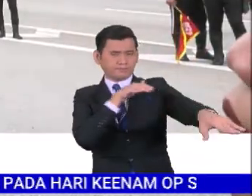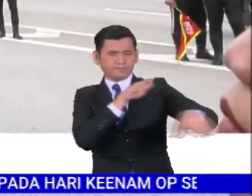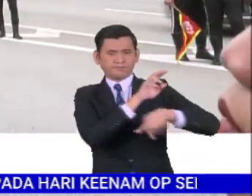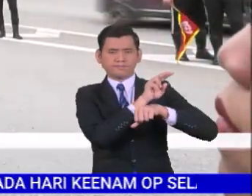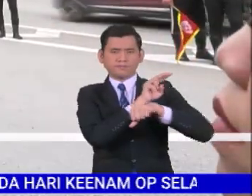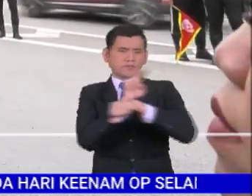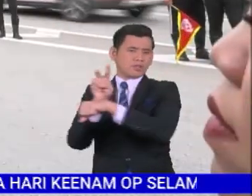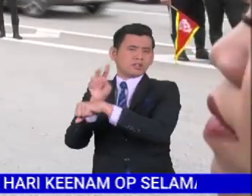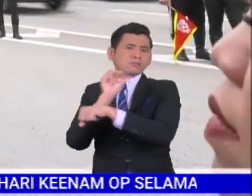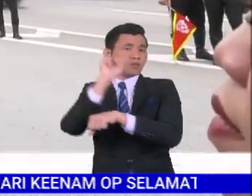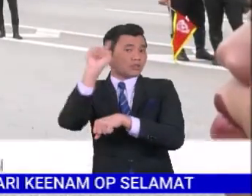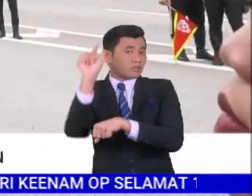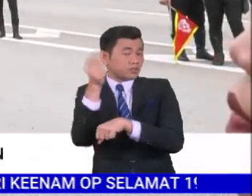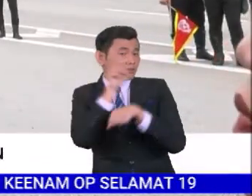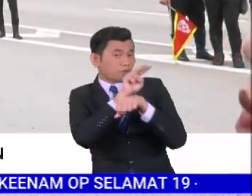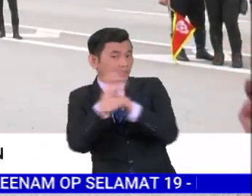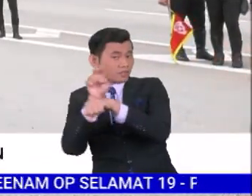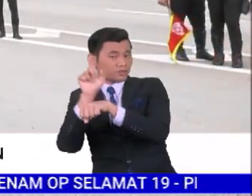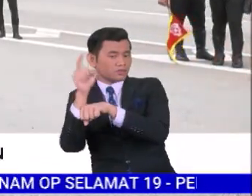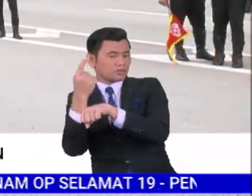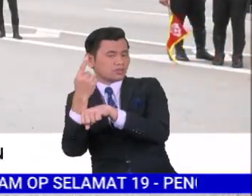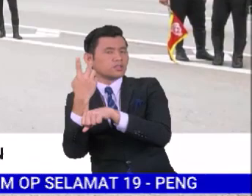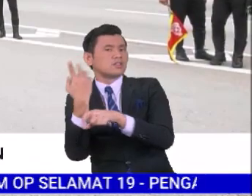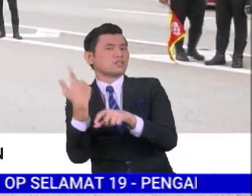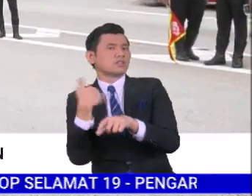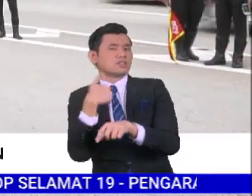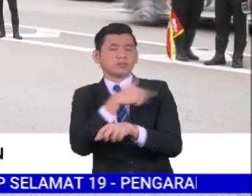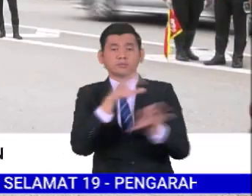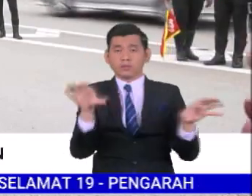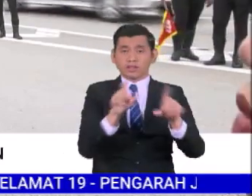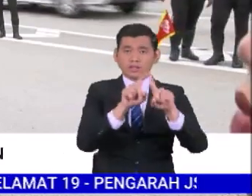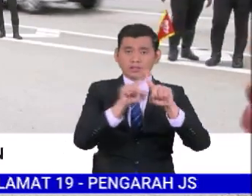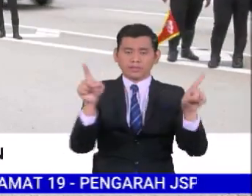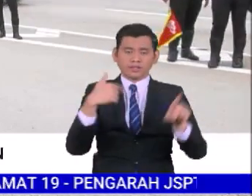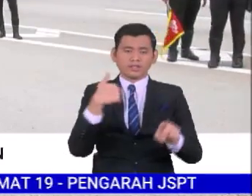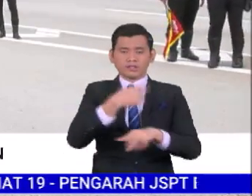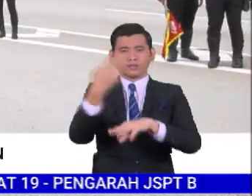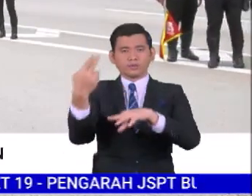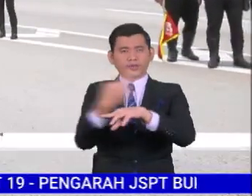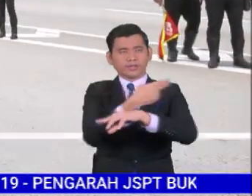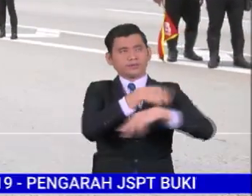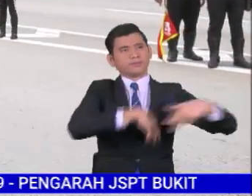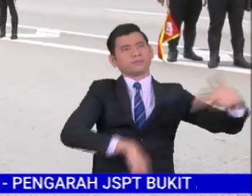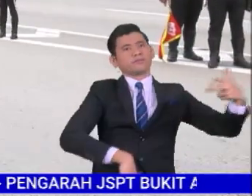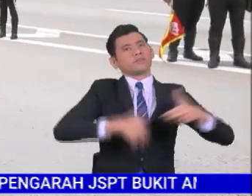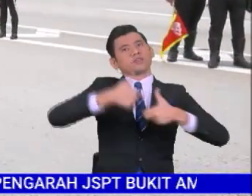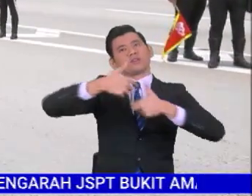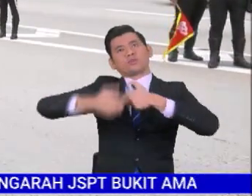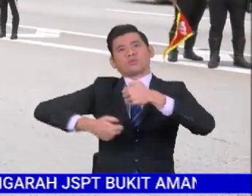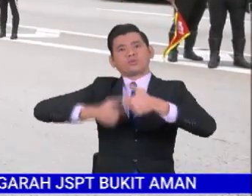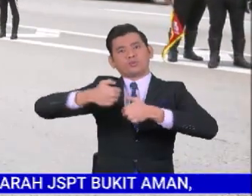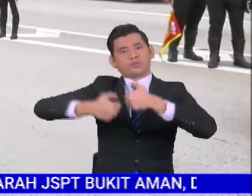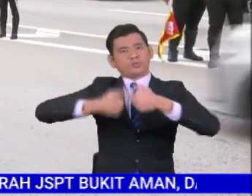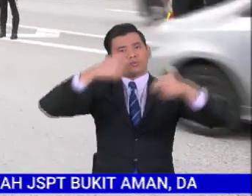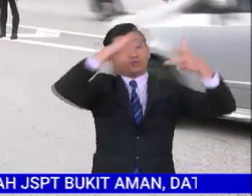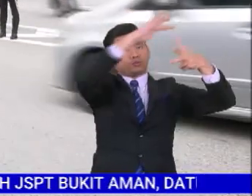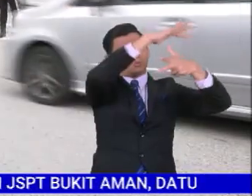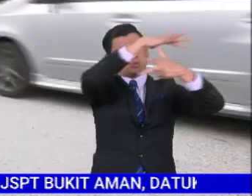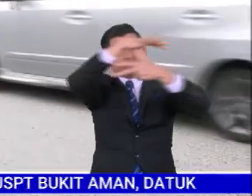bukan sekadar konsep payung yang kita buat, juga menggunakan drone. Drone yang kita gunakan